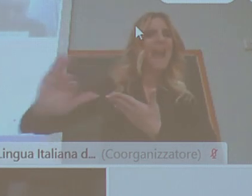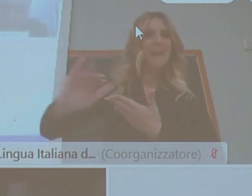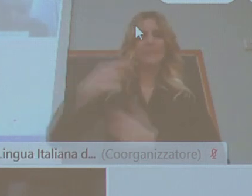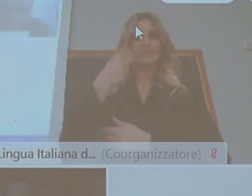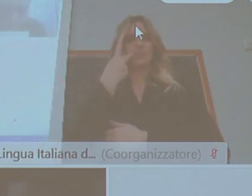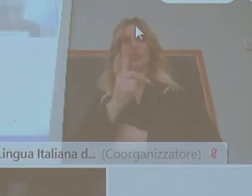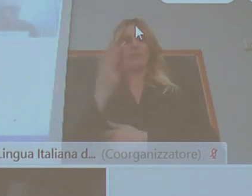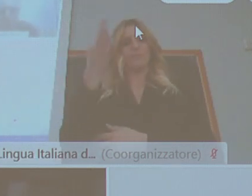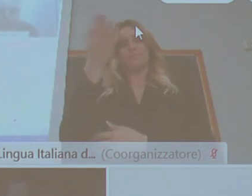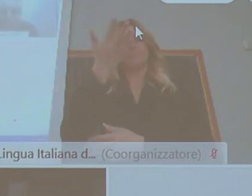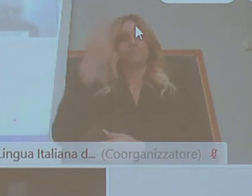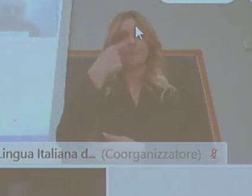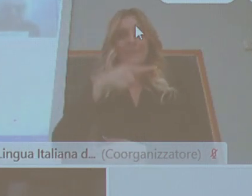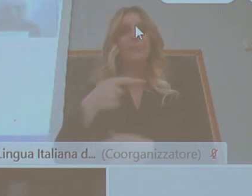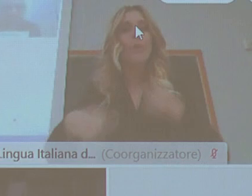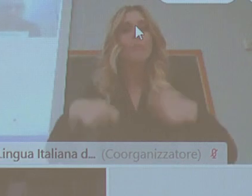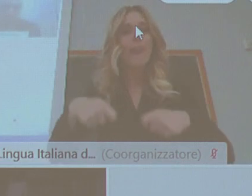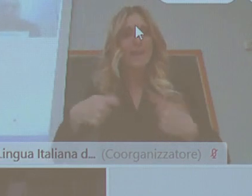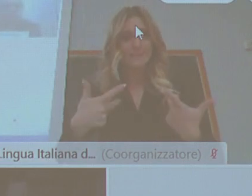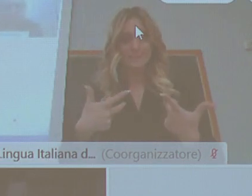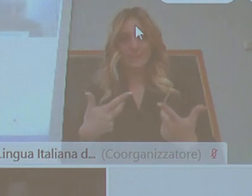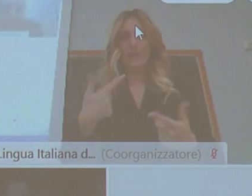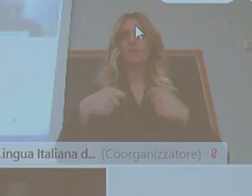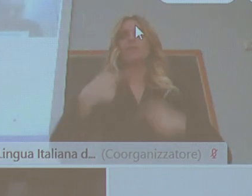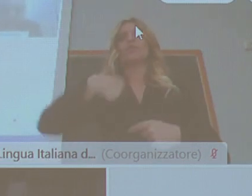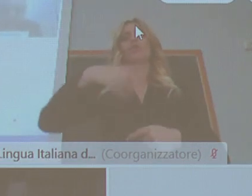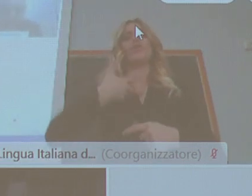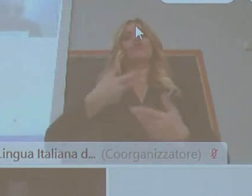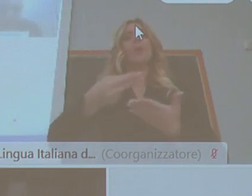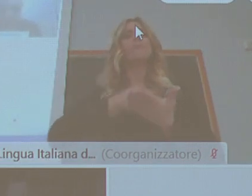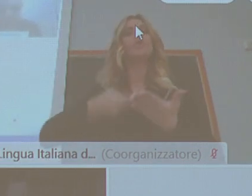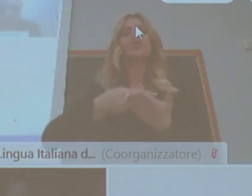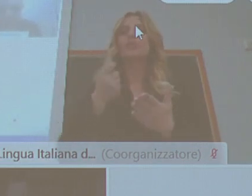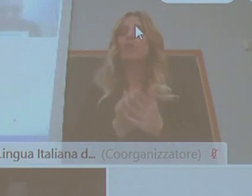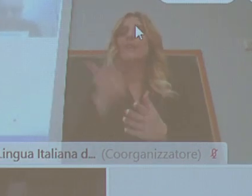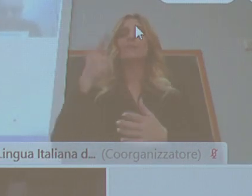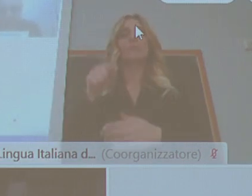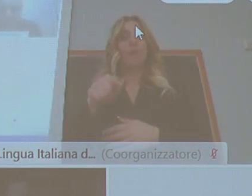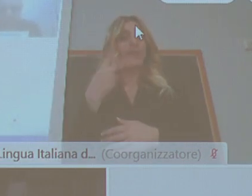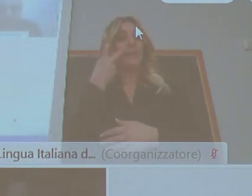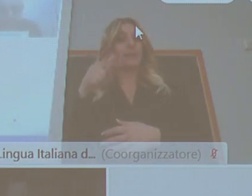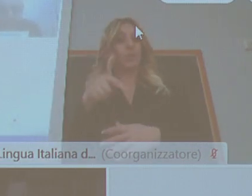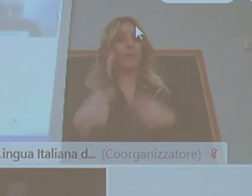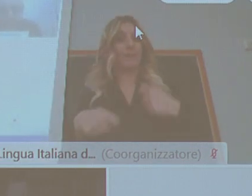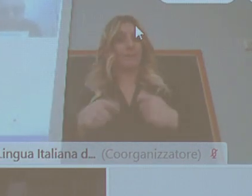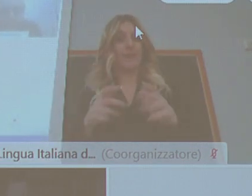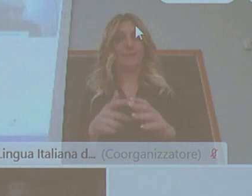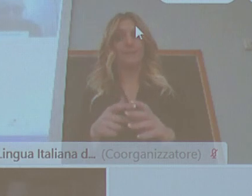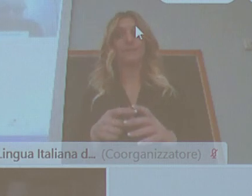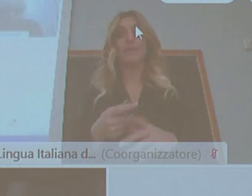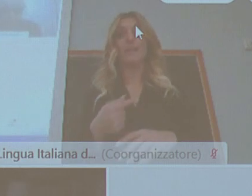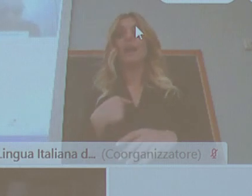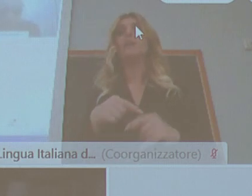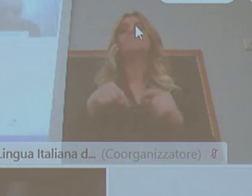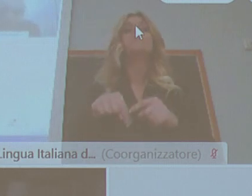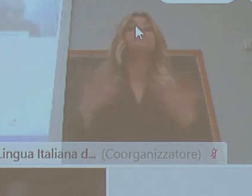pensiamo alla plastica, no? Noi all'annunzio abbiamo un progetto molto importante di recupero della plastica, ma adesso col senno del